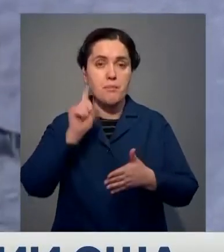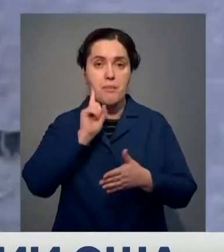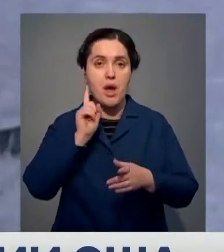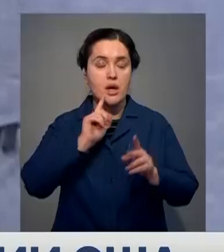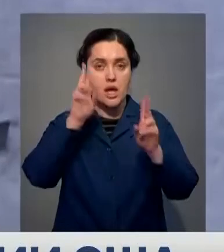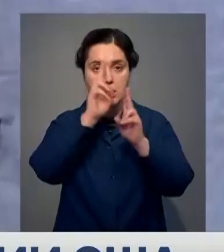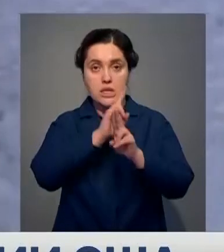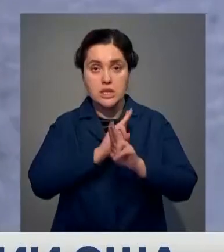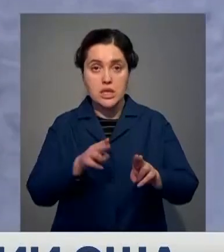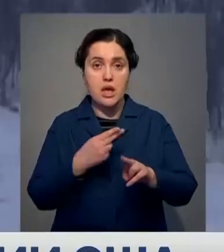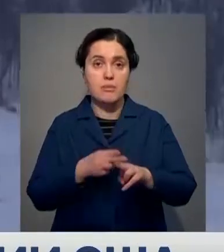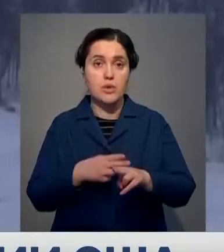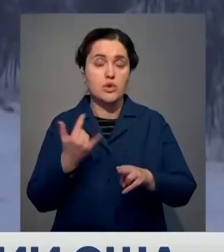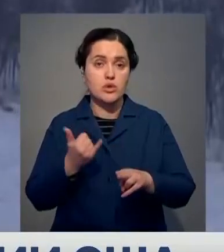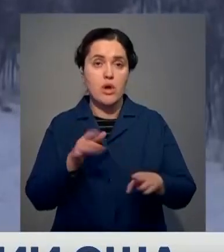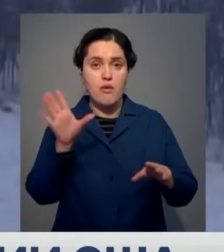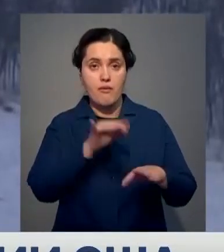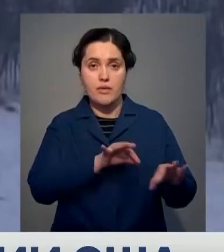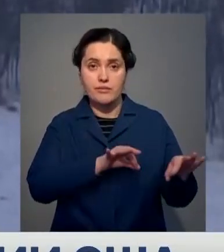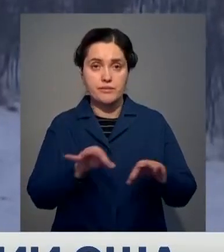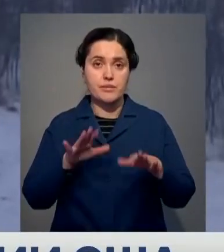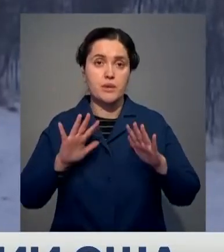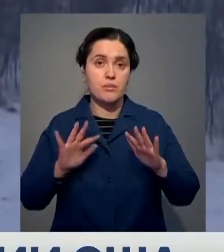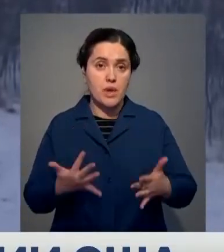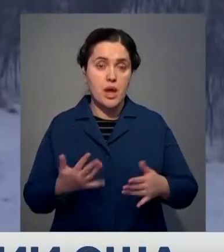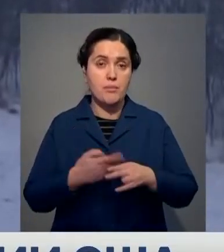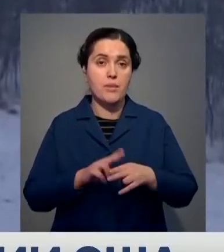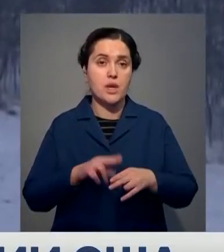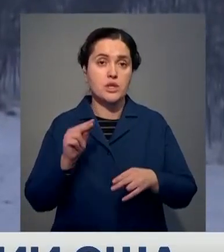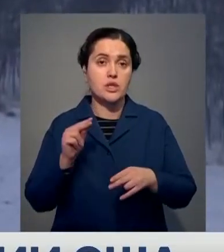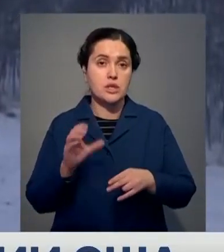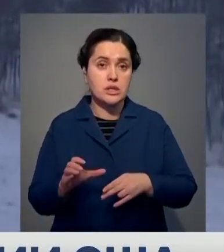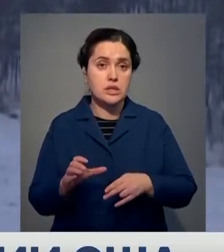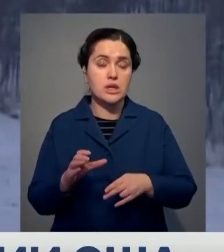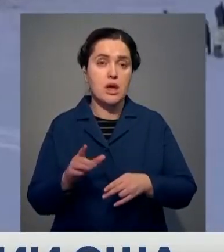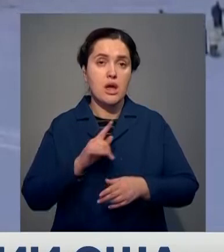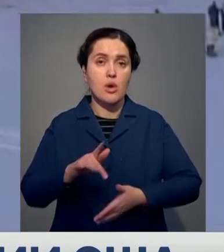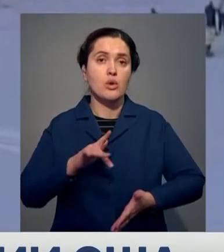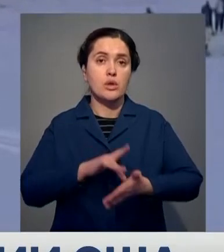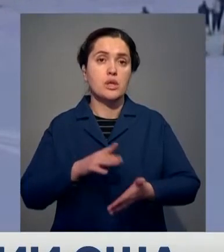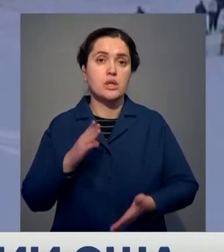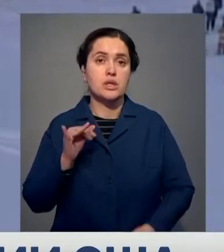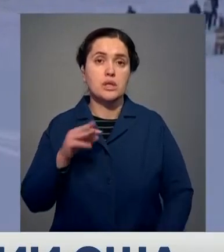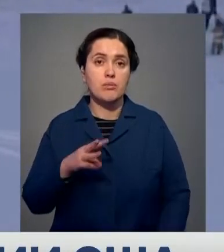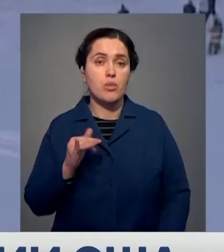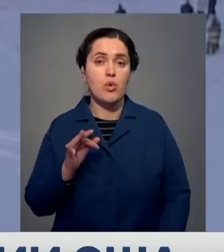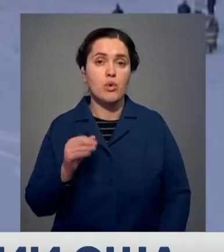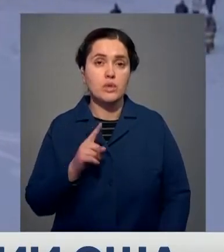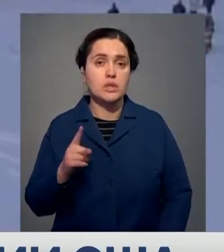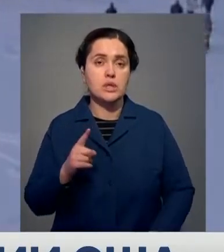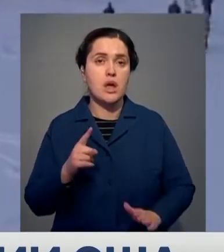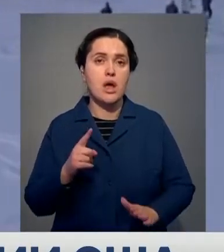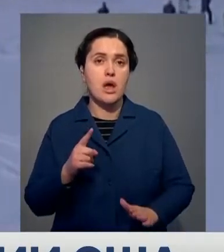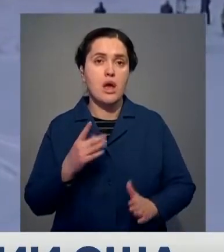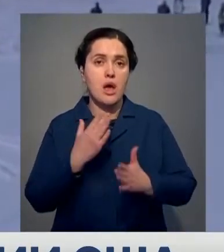установлена. Местные власти находятся на месте происшествия. В связи с чрезвычайной ситуацией губернатор штата Тим Уолс отменил